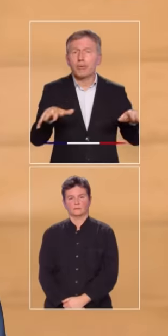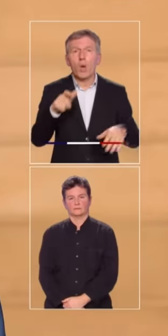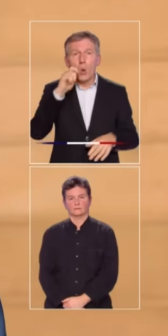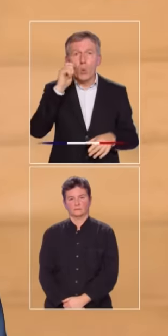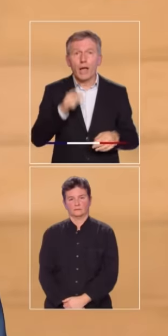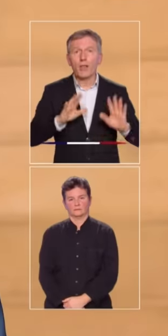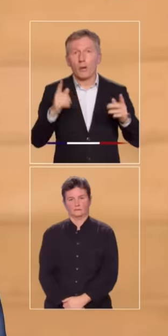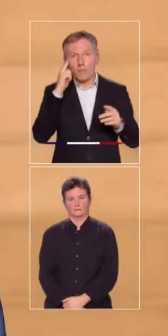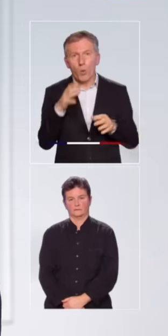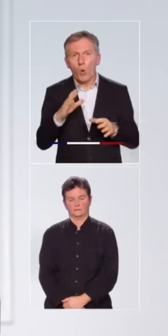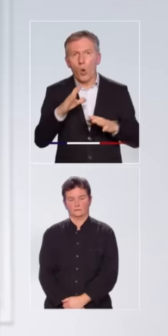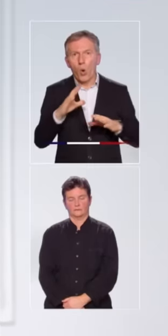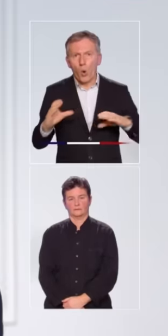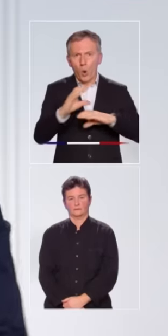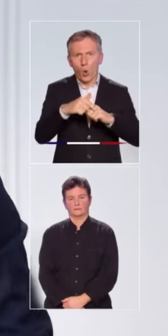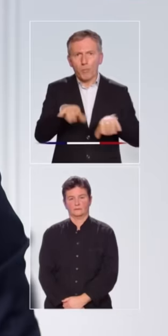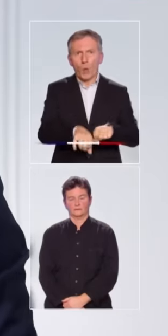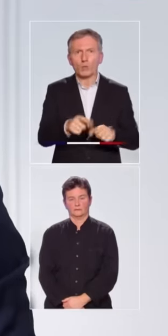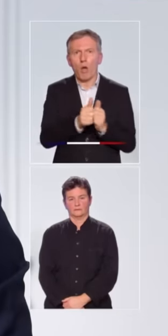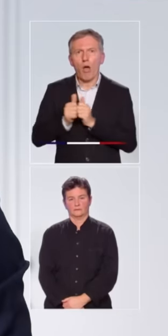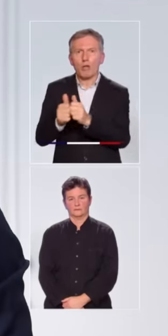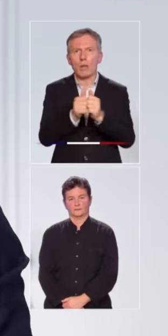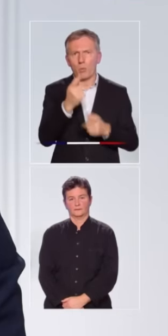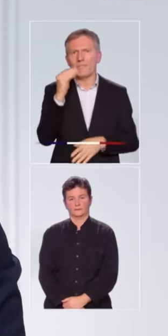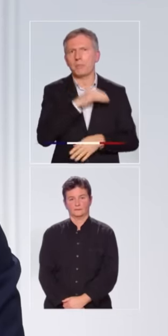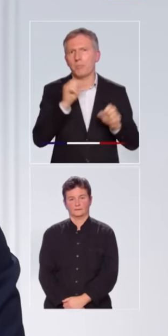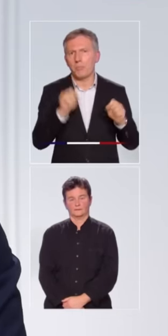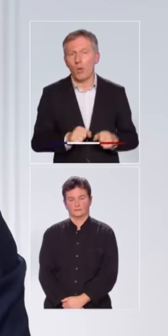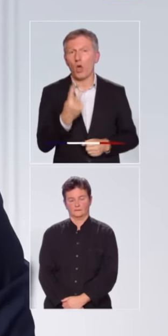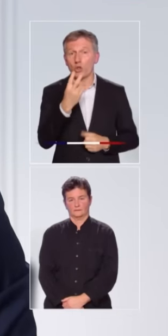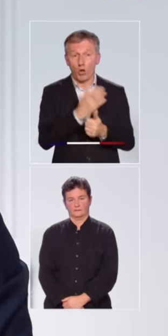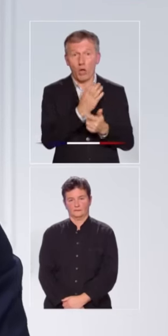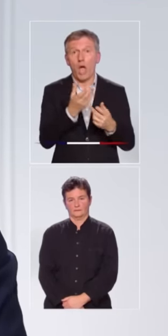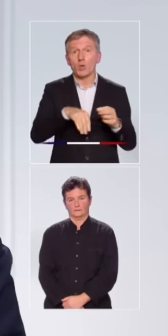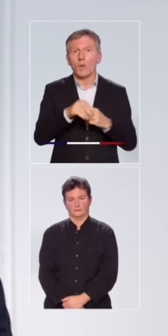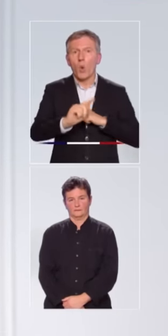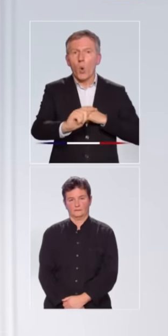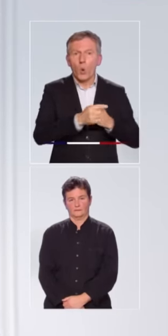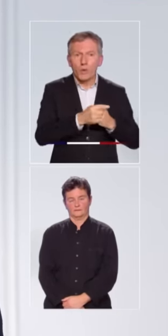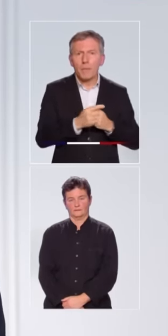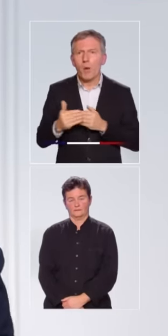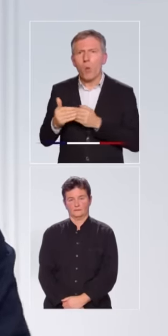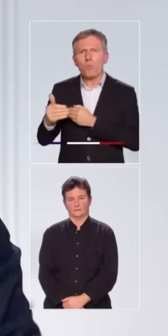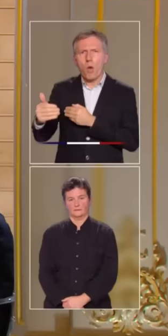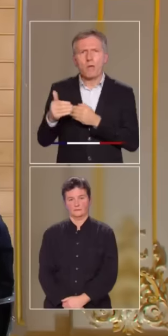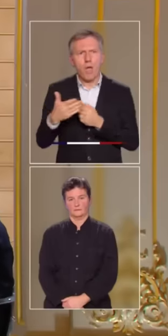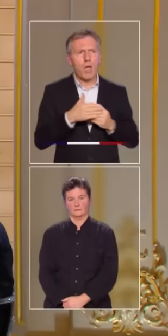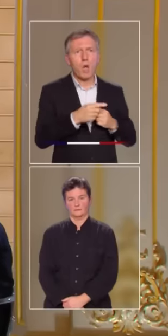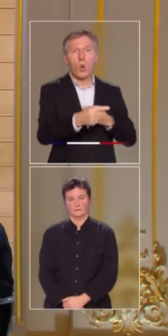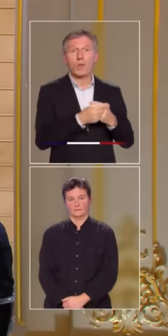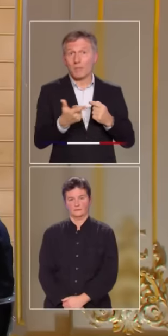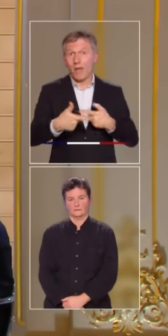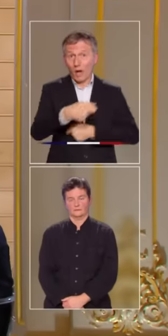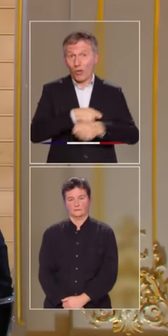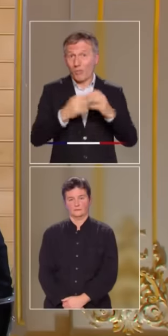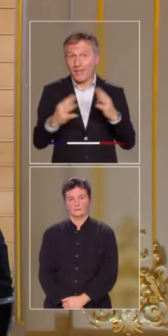pour coproduire avec eux. Et ça, ça permet d'aller plus vite. Et enfin, on fait 2 autres choses, une de court terme et une de moyen terme. C'est tout ça, l'économie